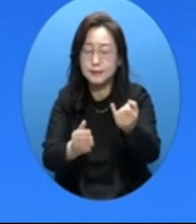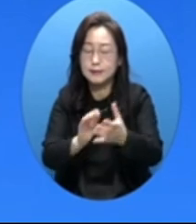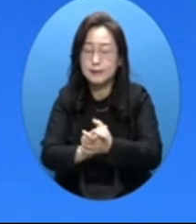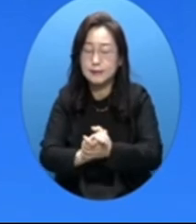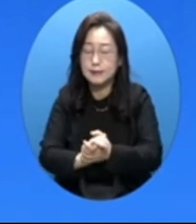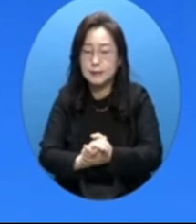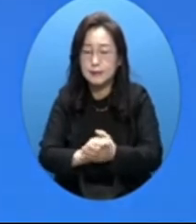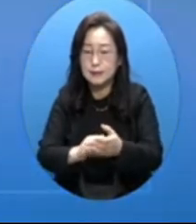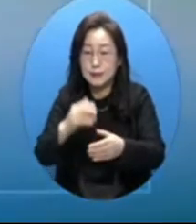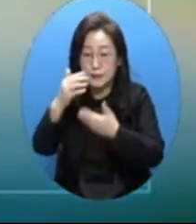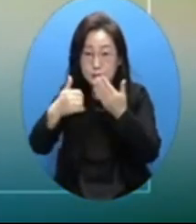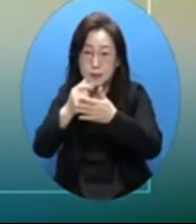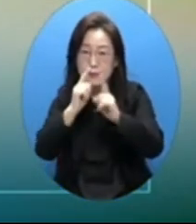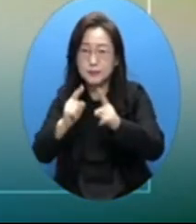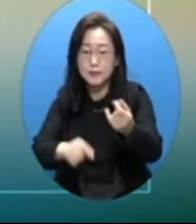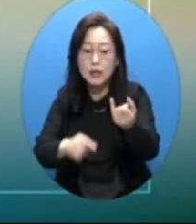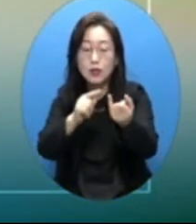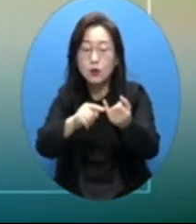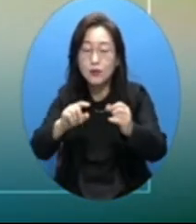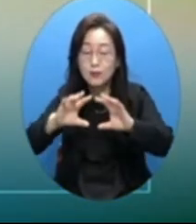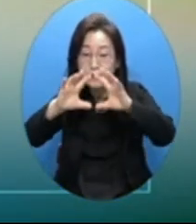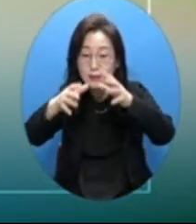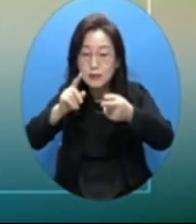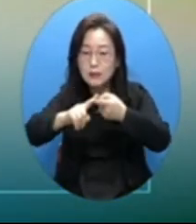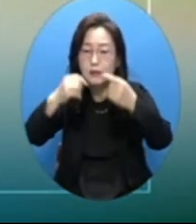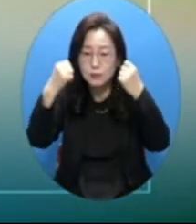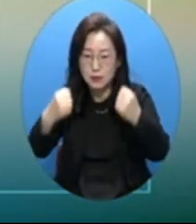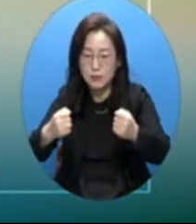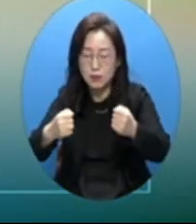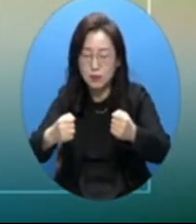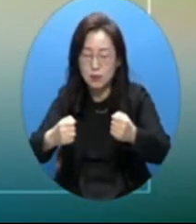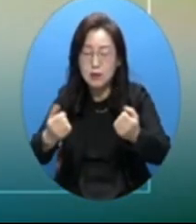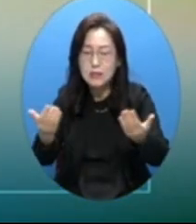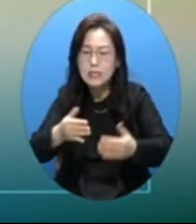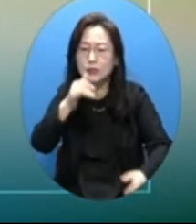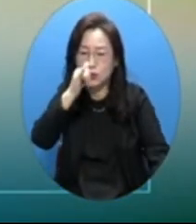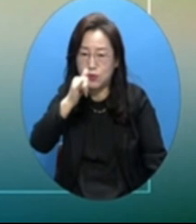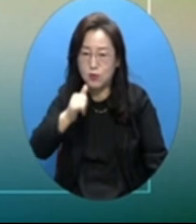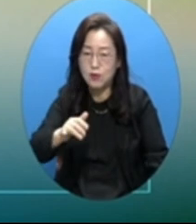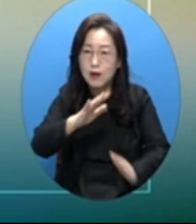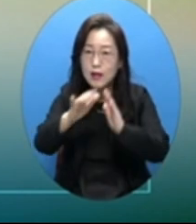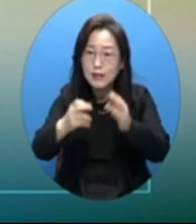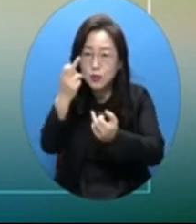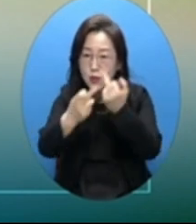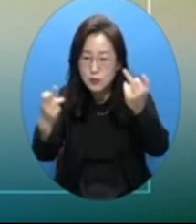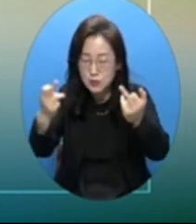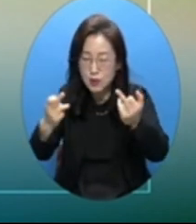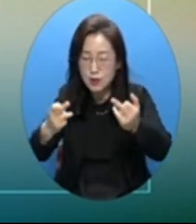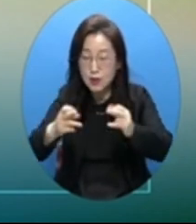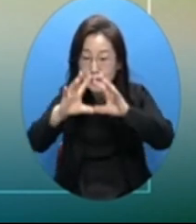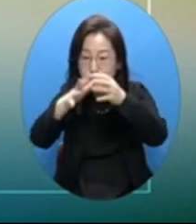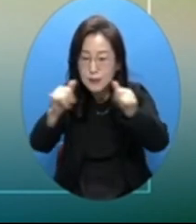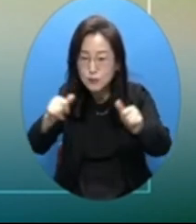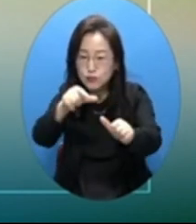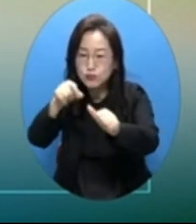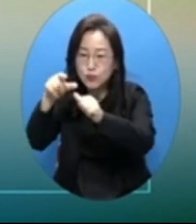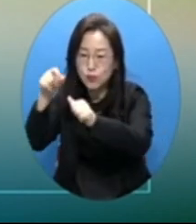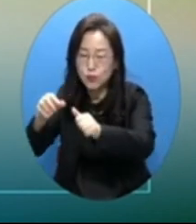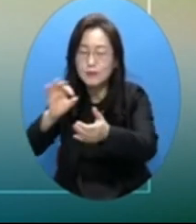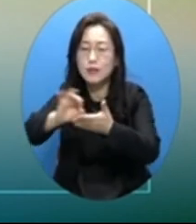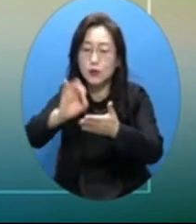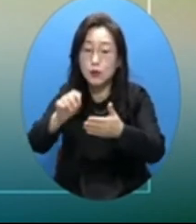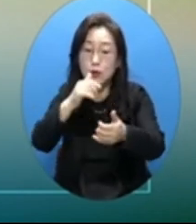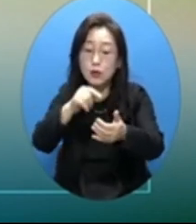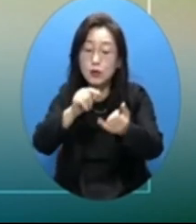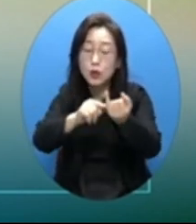이렇게 말씀하셨습니다 너는이 땅에 남아서 감당할 사명이 있다 가족과 형제 어린이 세대를 구원을 도구로 사용하겠다 너는 죄